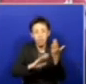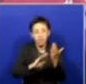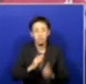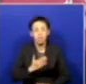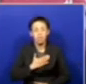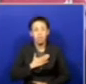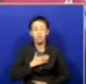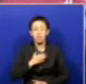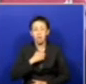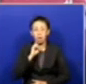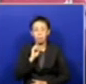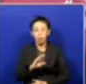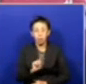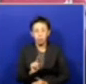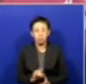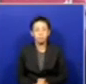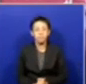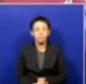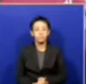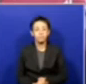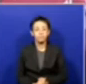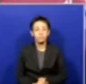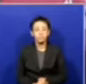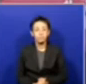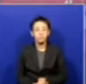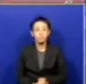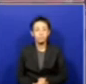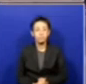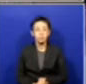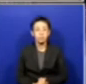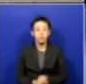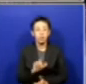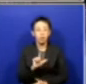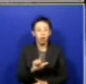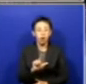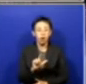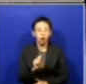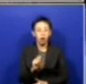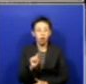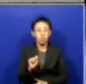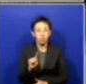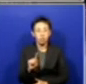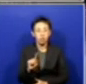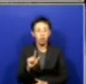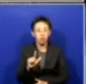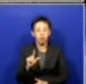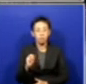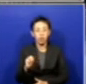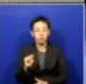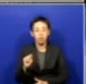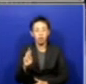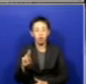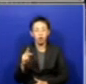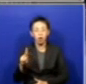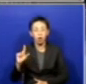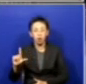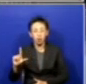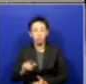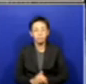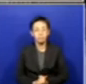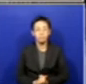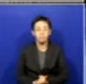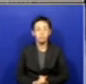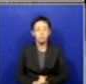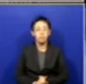อกประโยคนี้ค่ะลอทอถอลอมอตอรอคอมอลอค่ะ